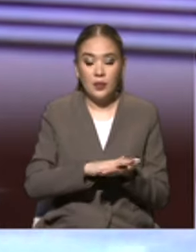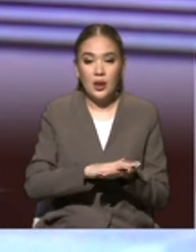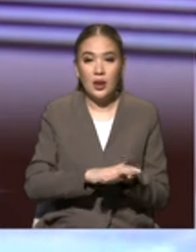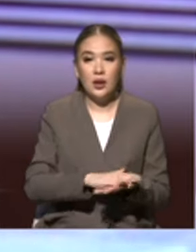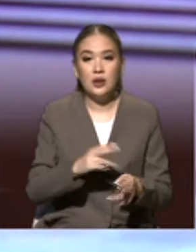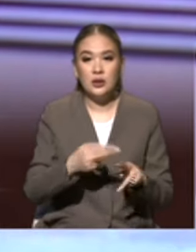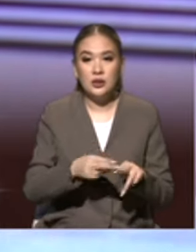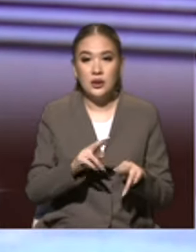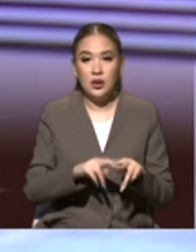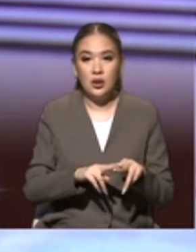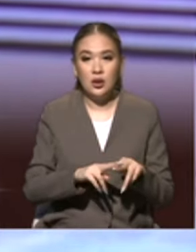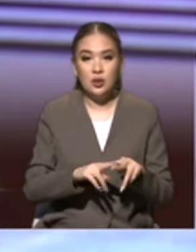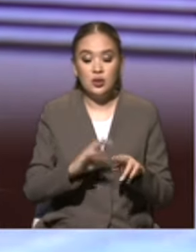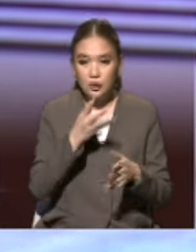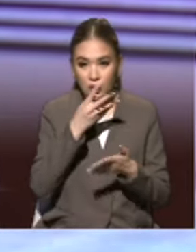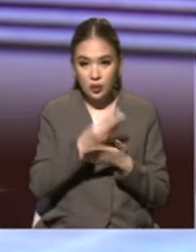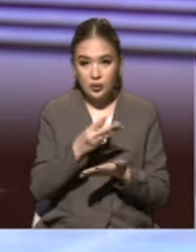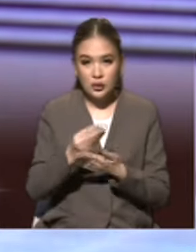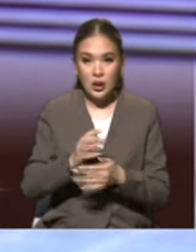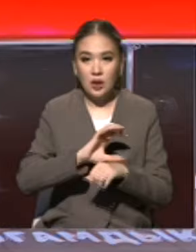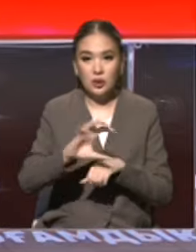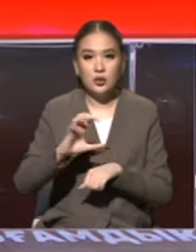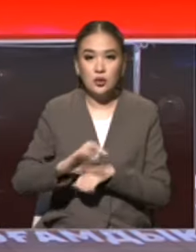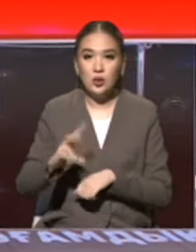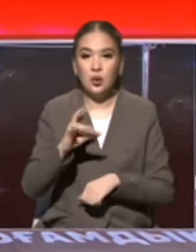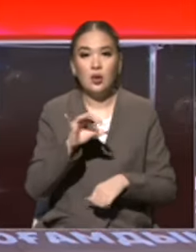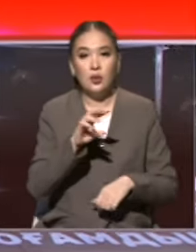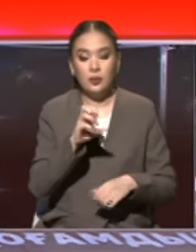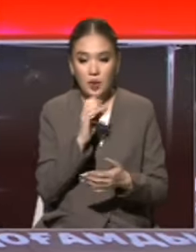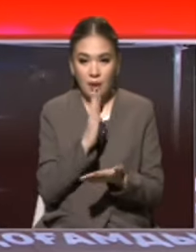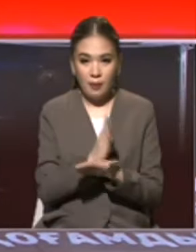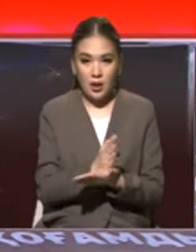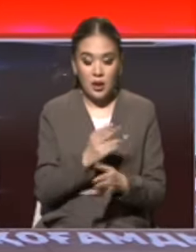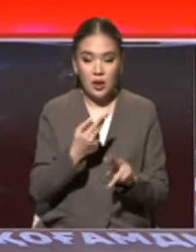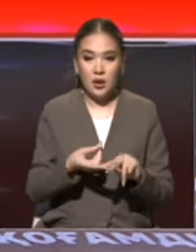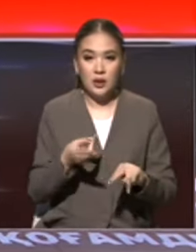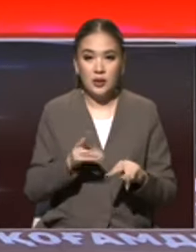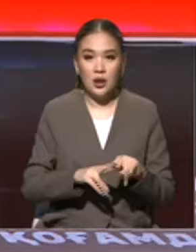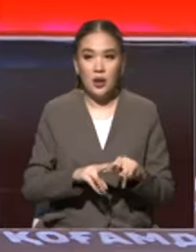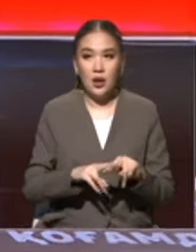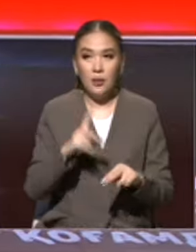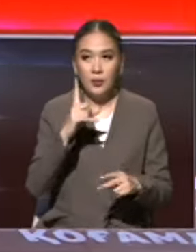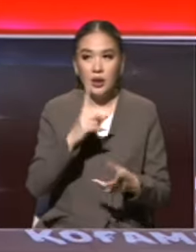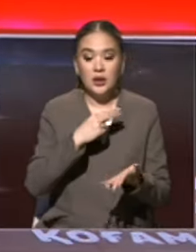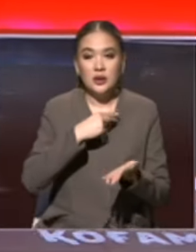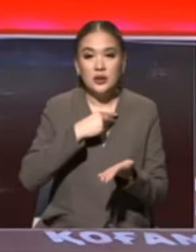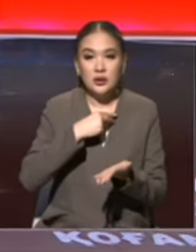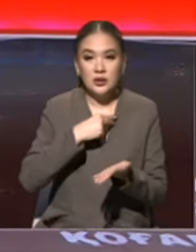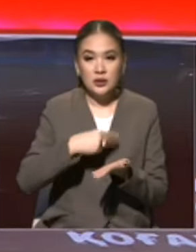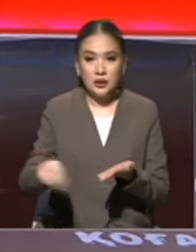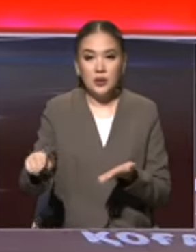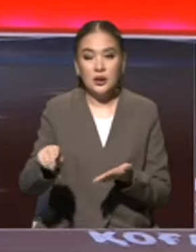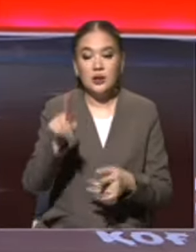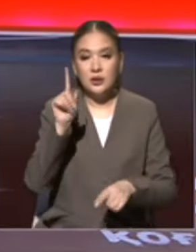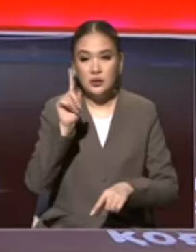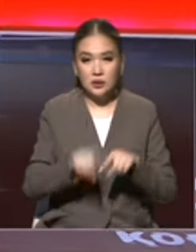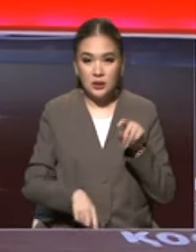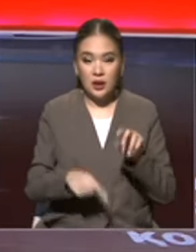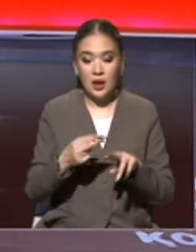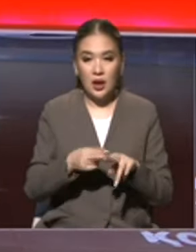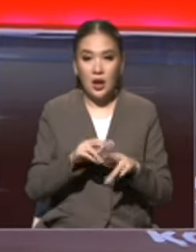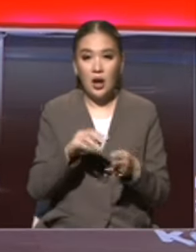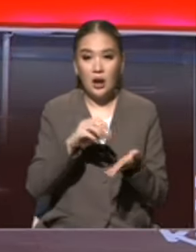тек қана отандық өнім берушілер қолданады дейтін норма бар. Бұдан бөлек өзіңіз атап өткенде бір гүлден алу тәсілдерінің негіздемелерінің